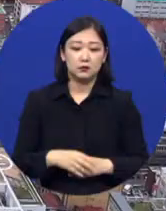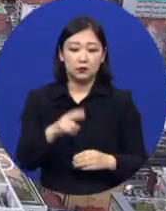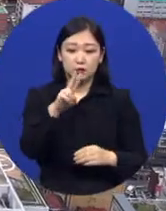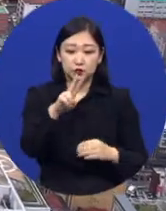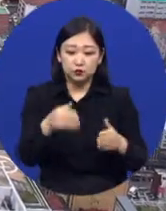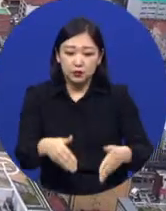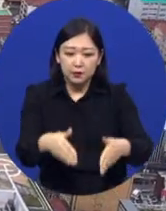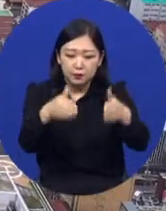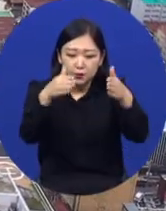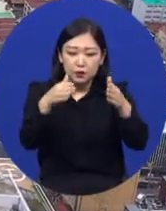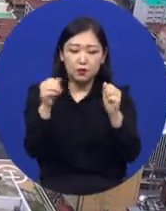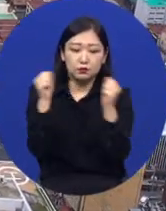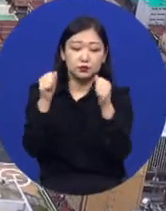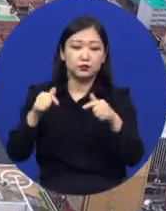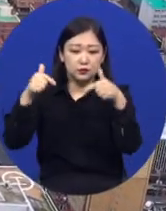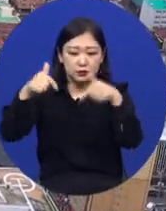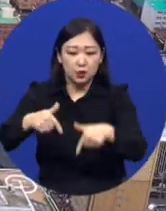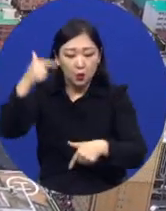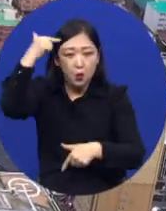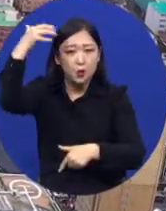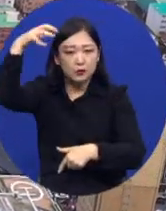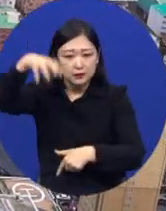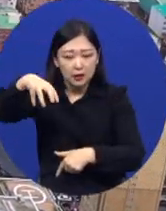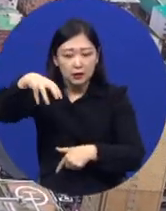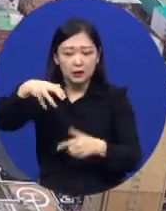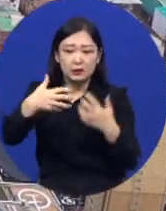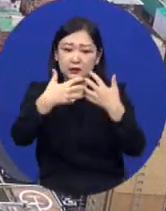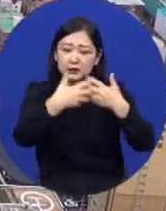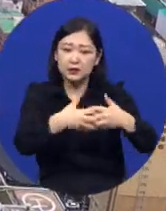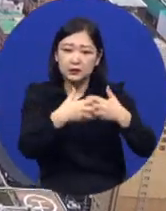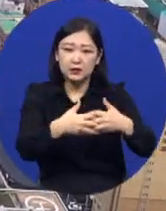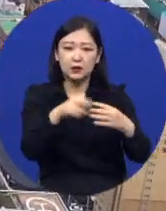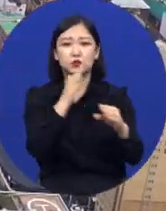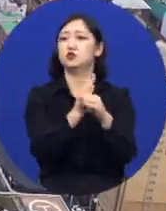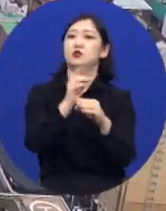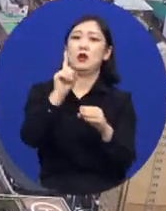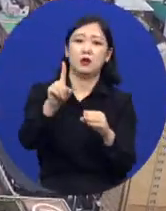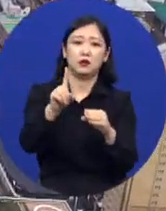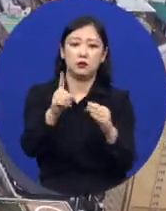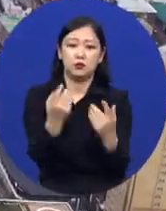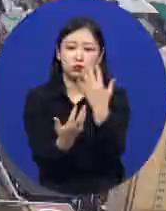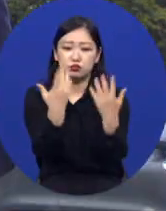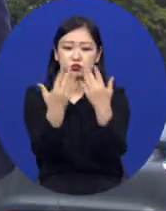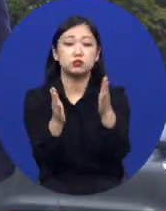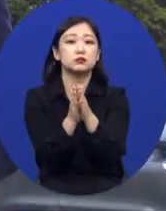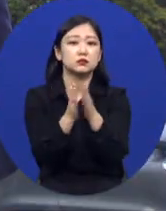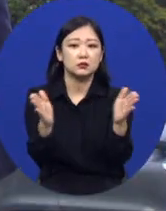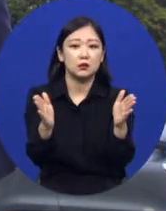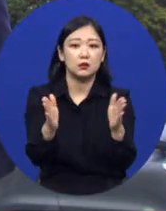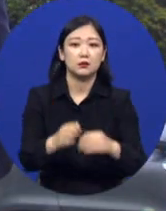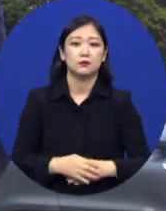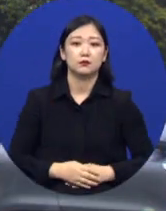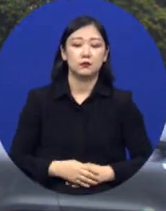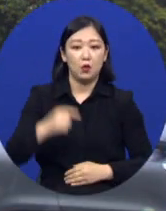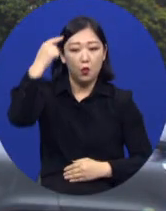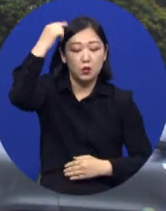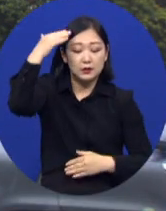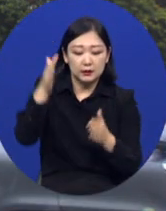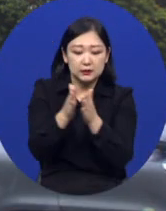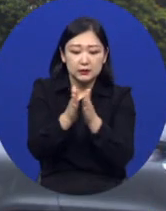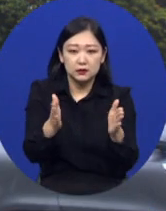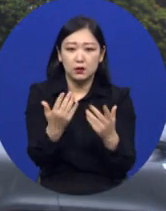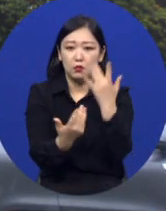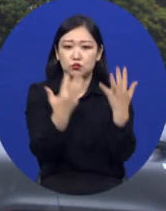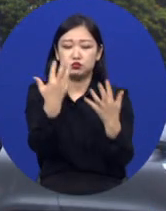북서쪽 타워 38층 옥상에 있는 냉각탑 4대 가운데 한 대에서 시작됐습니다 드림파워 옥상에서 시작된 불은